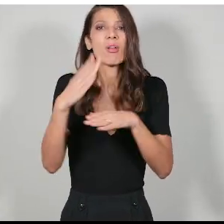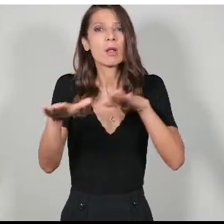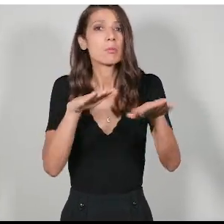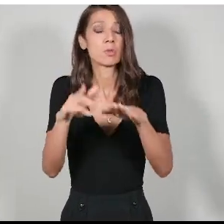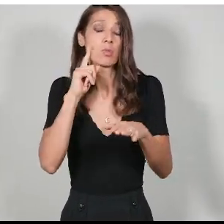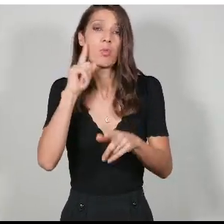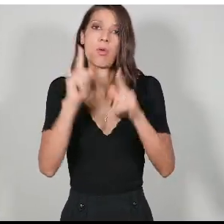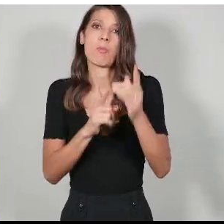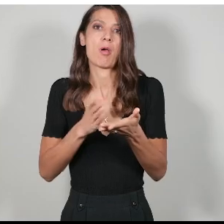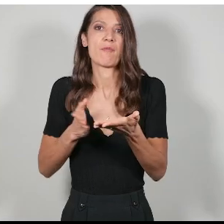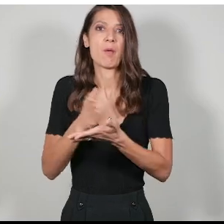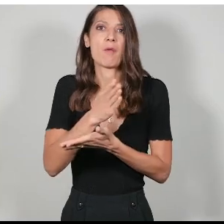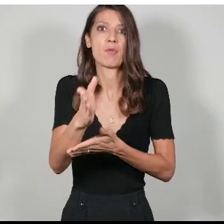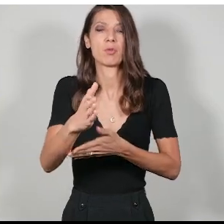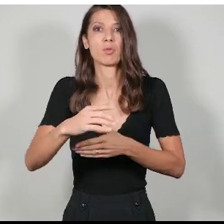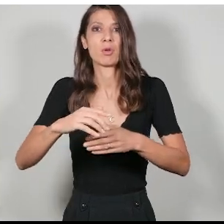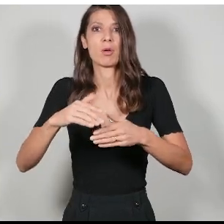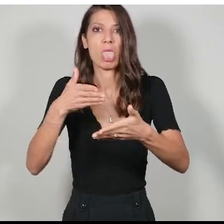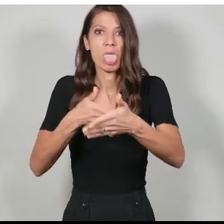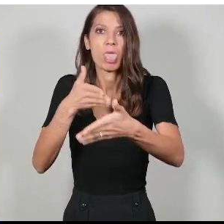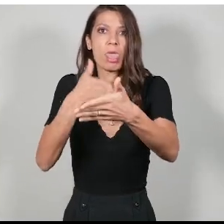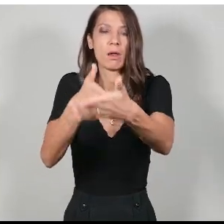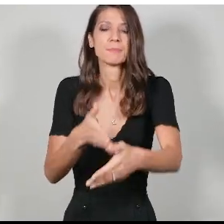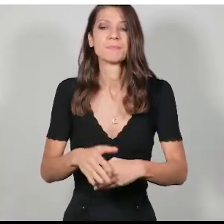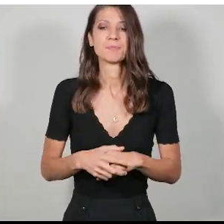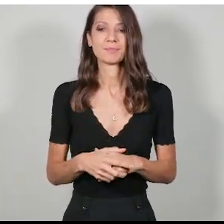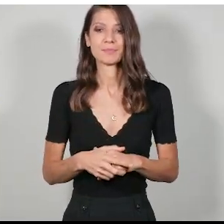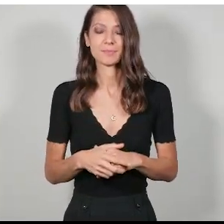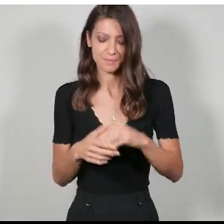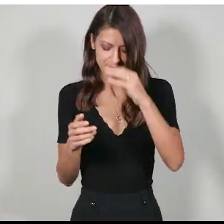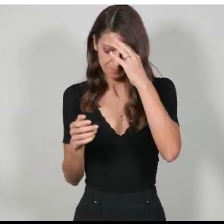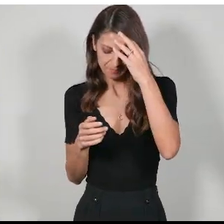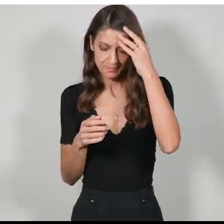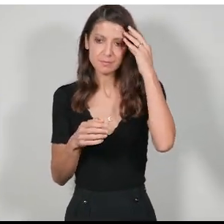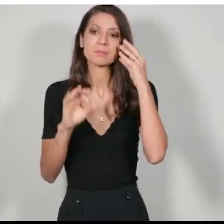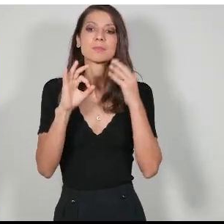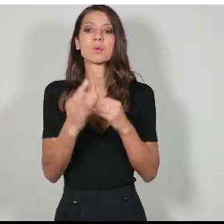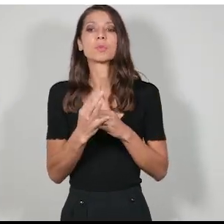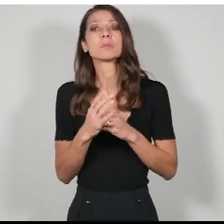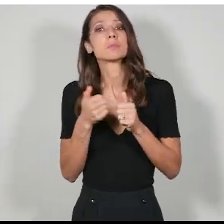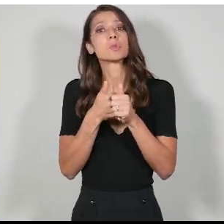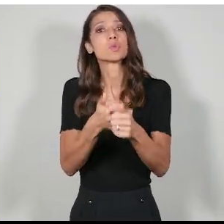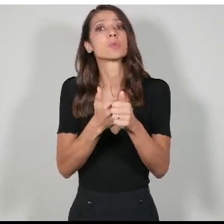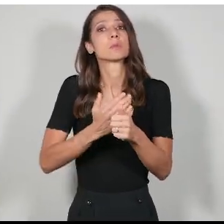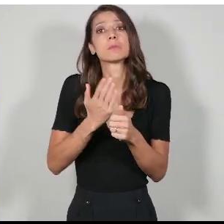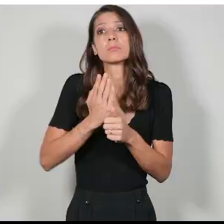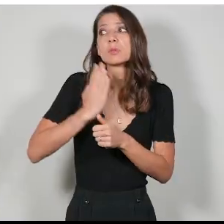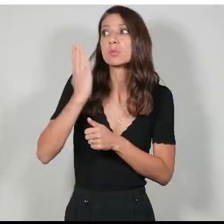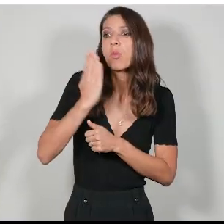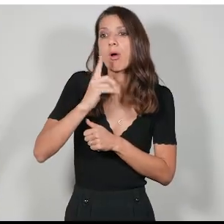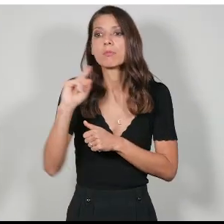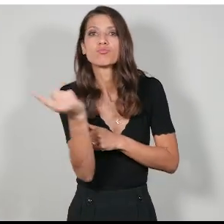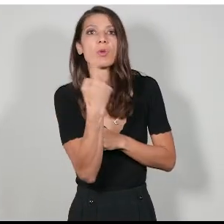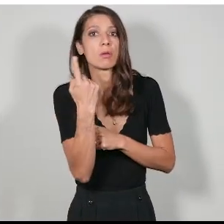plus fragmentés. Les deux hoches de la tête à côté en même temps. Voilà, avec effectivement des besoins multiples. Ça, c'est la